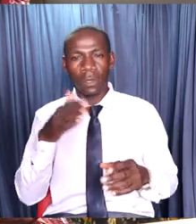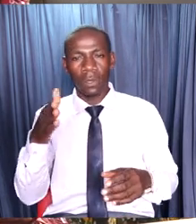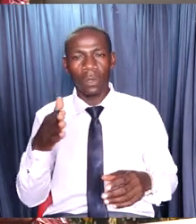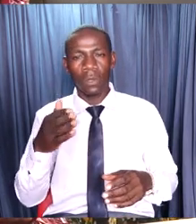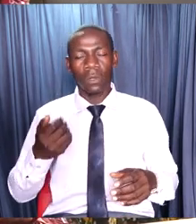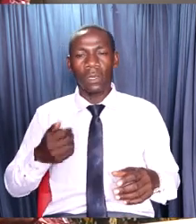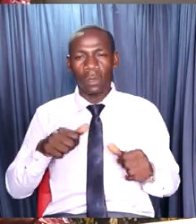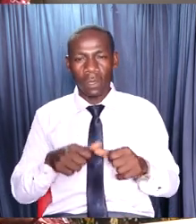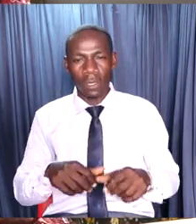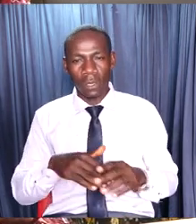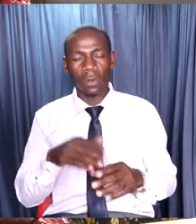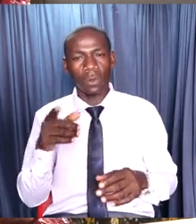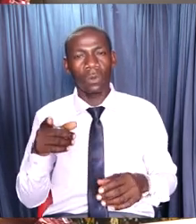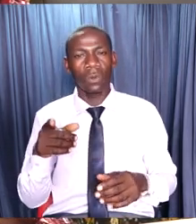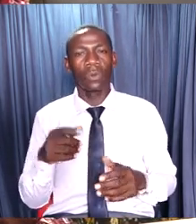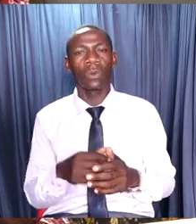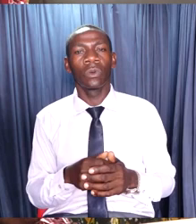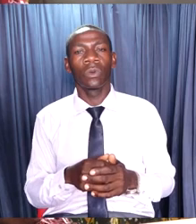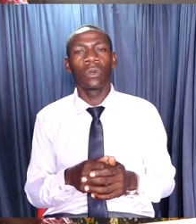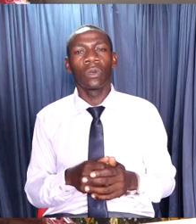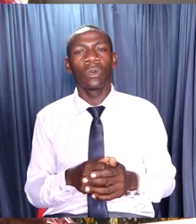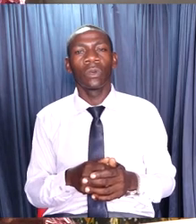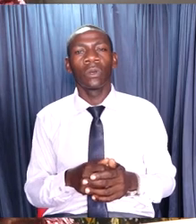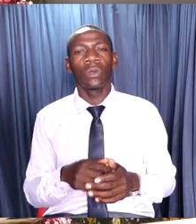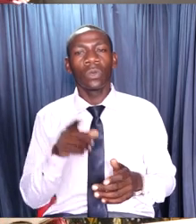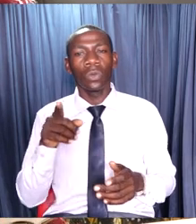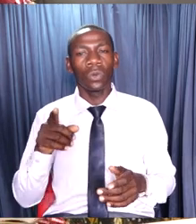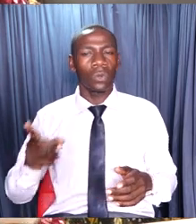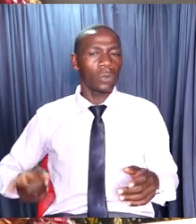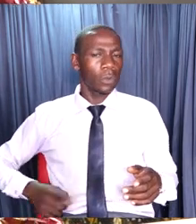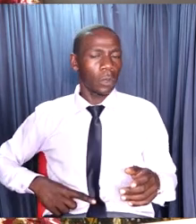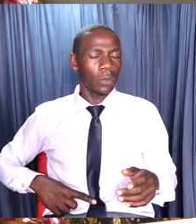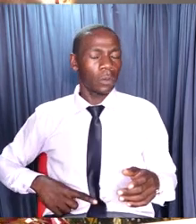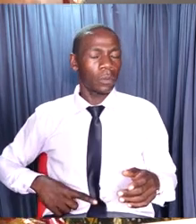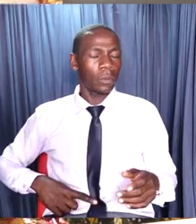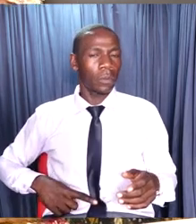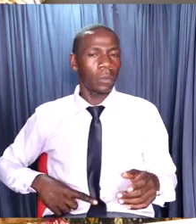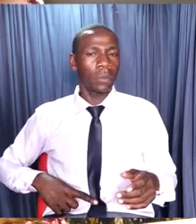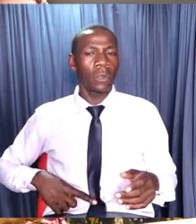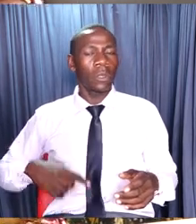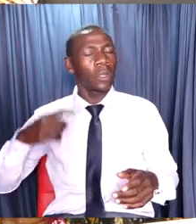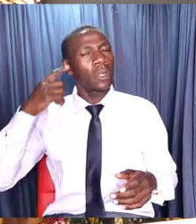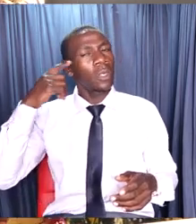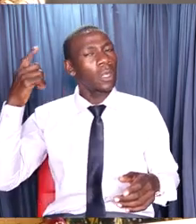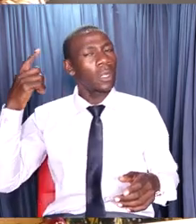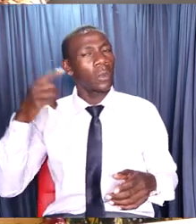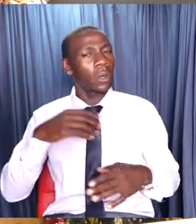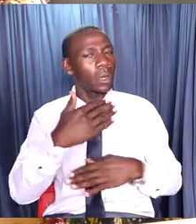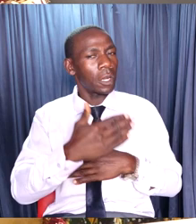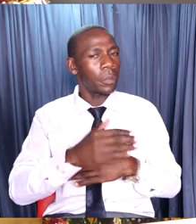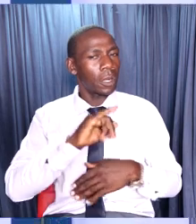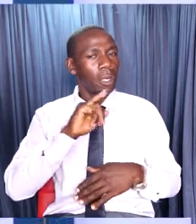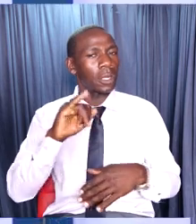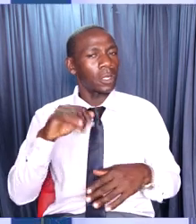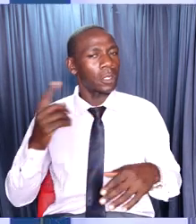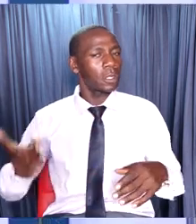brotherhood ikaa ndani mwako. To stay in you. Hata wewe umeshiba. When you are satisfied. Lakini je, unaoza jirani naye ameshiba?